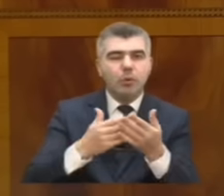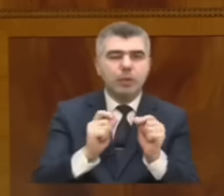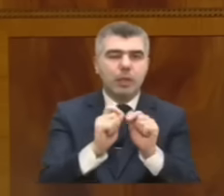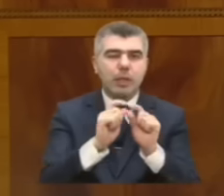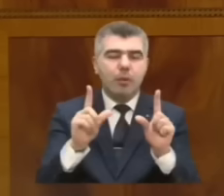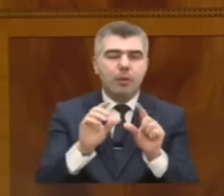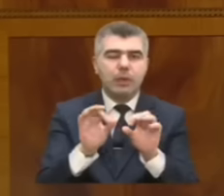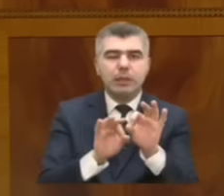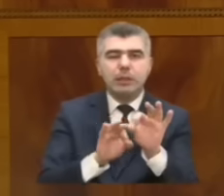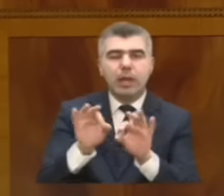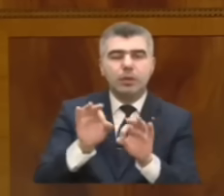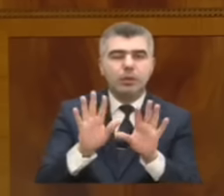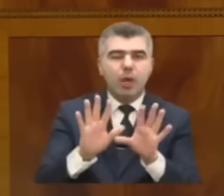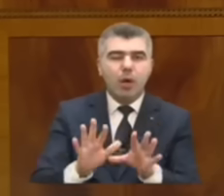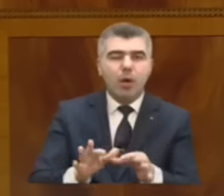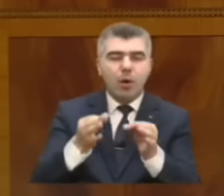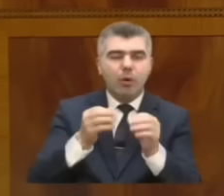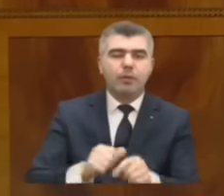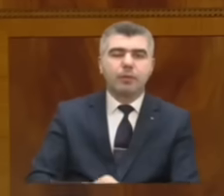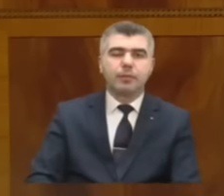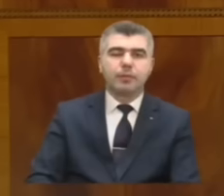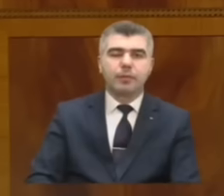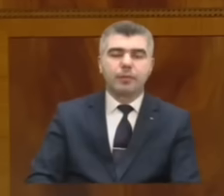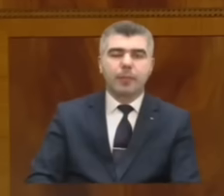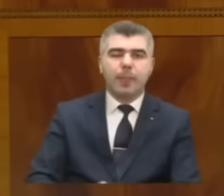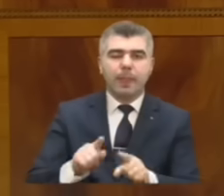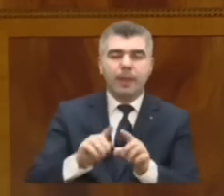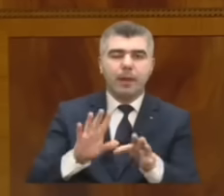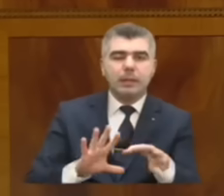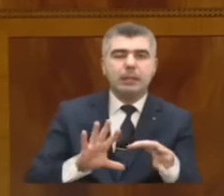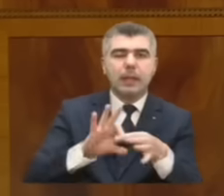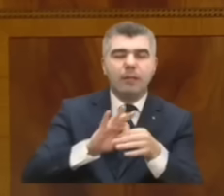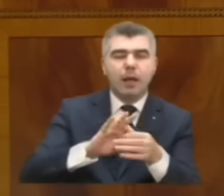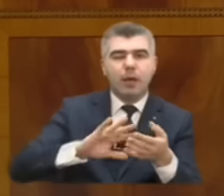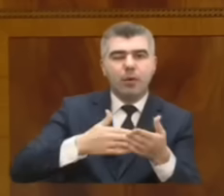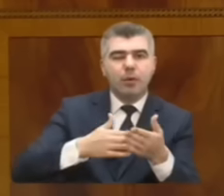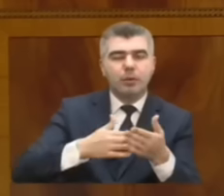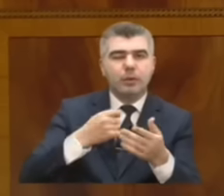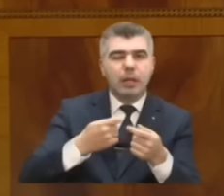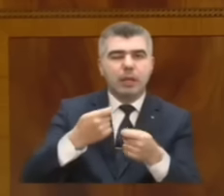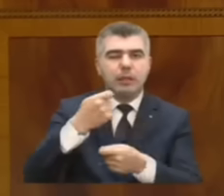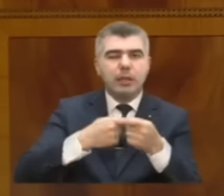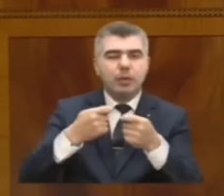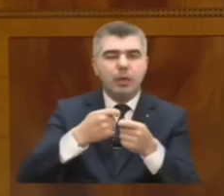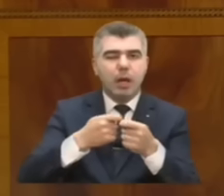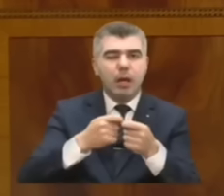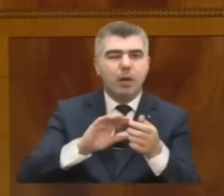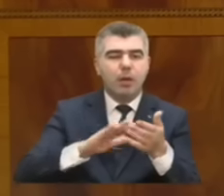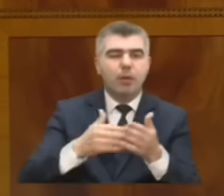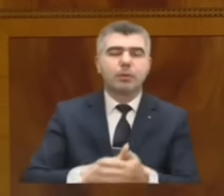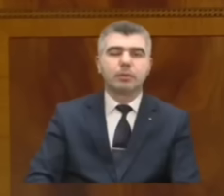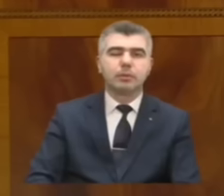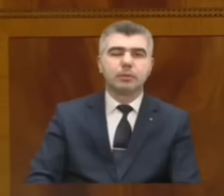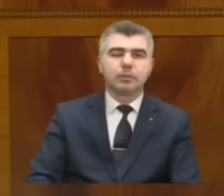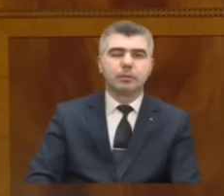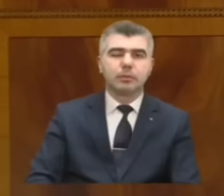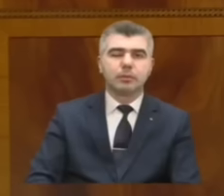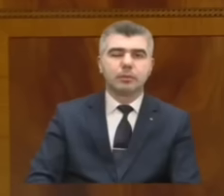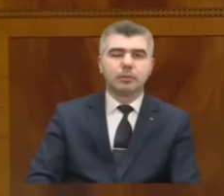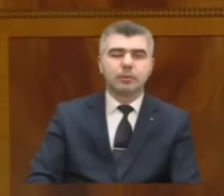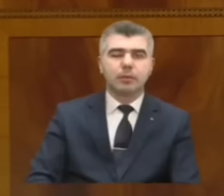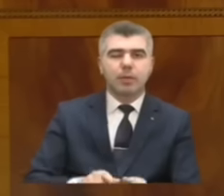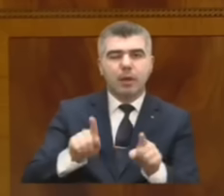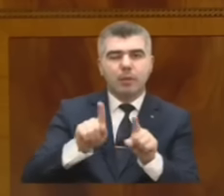عنها استراتيجية جديدة تلائم مختلف الاتفاقيات المتعلقة بالتجارة الخارجية مع مستجدات